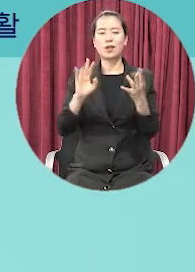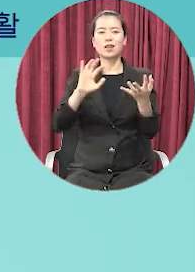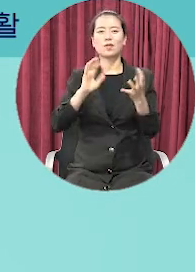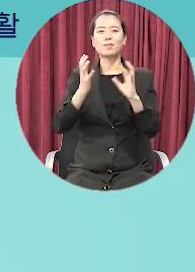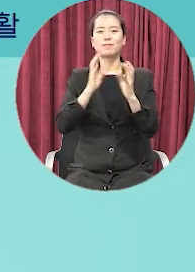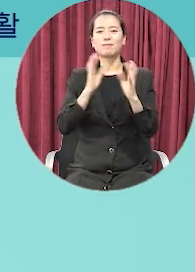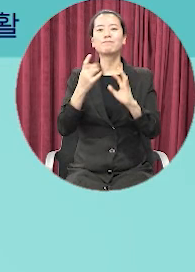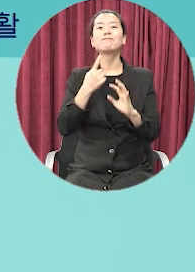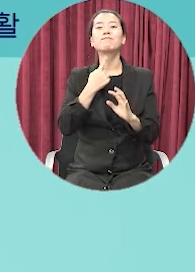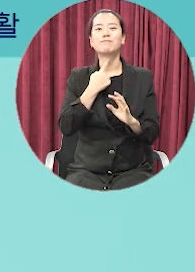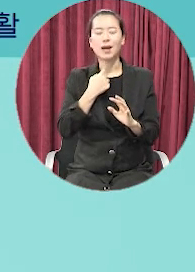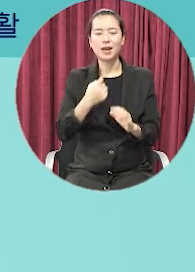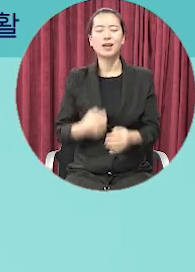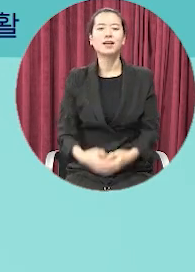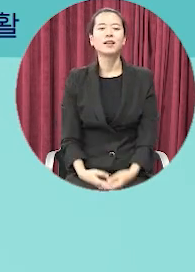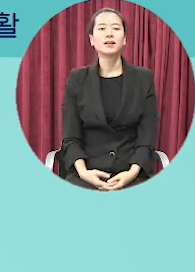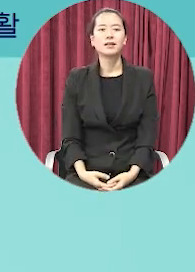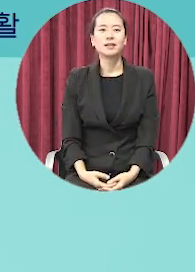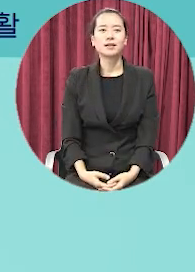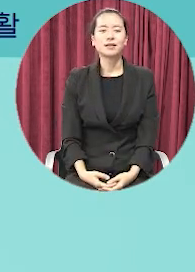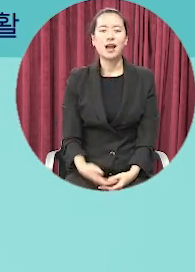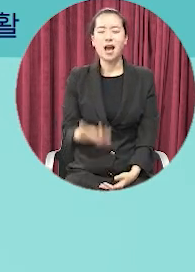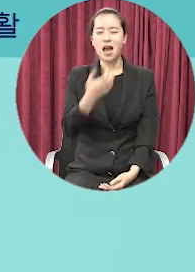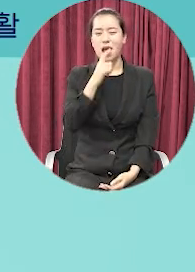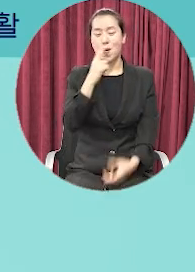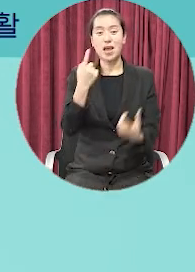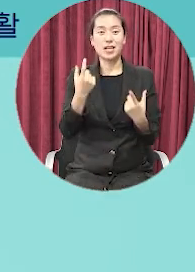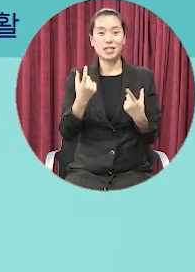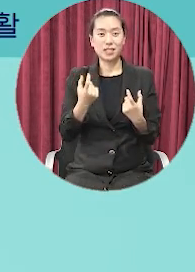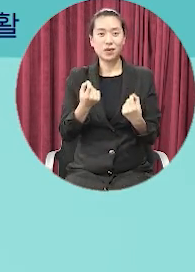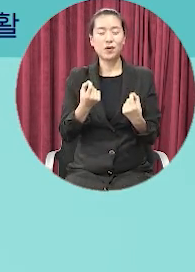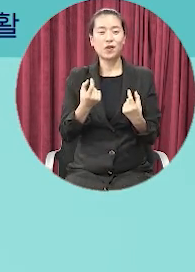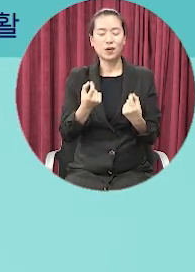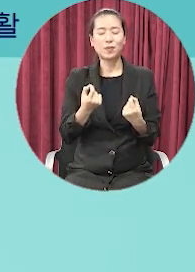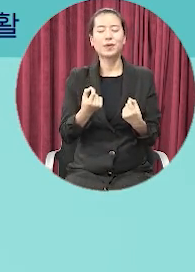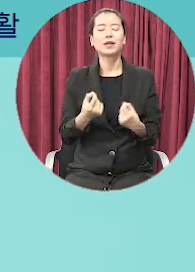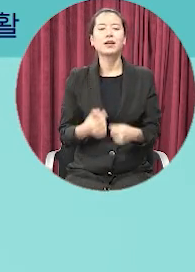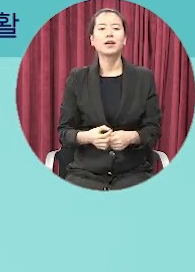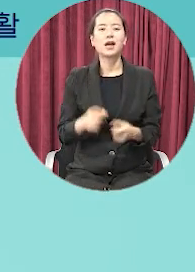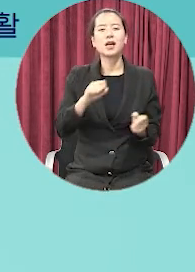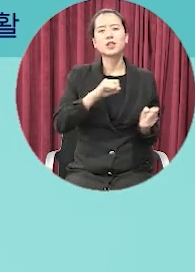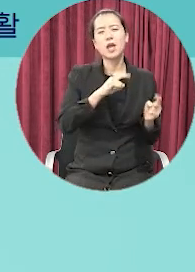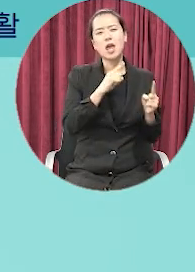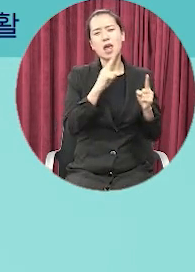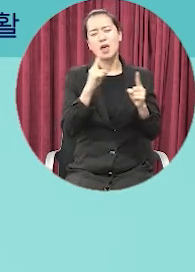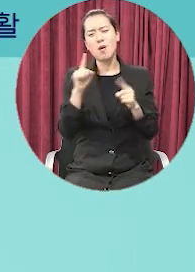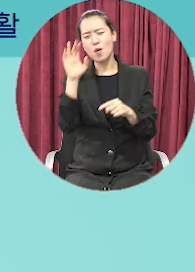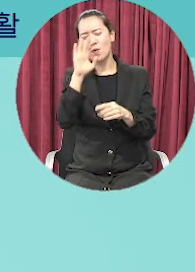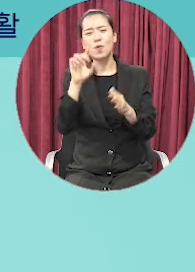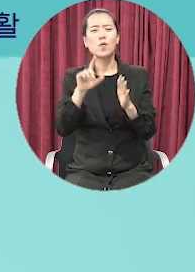진행을 했습니다. 그래서 아까 말씀드린 것처럼 이 재활에서